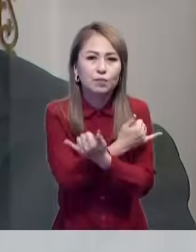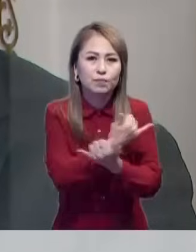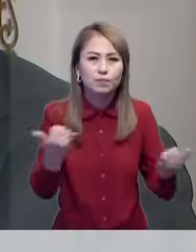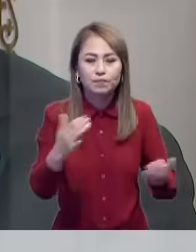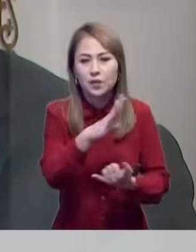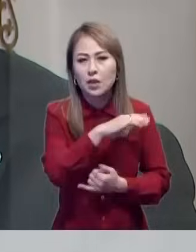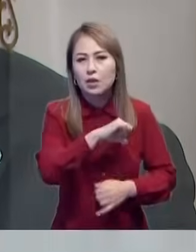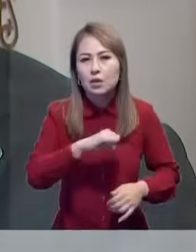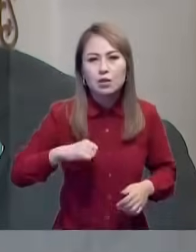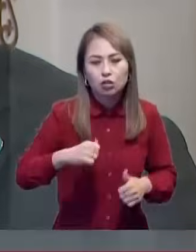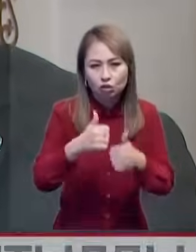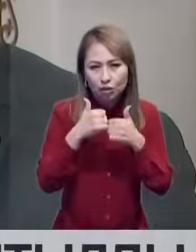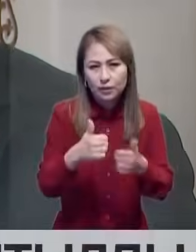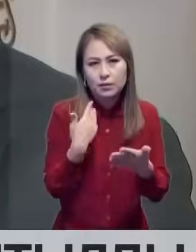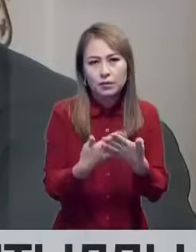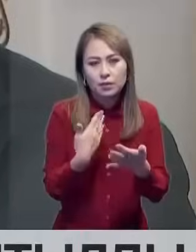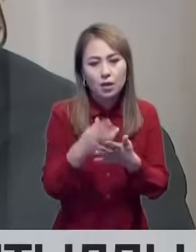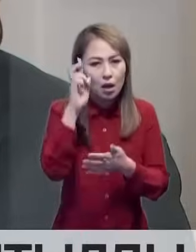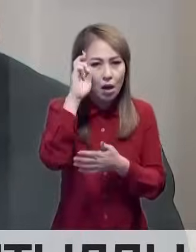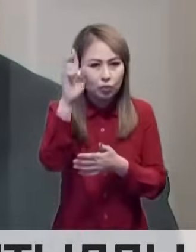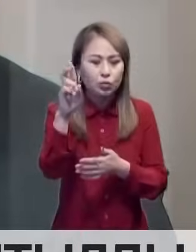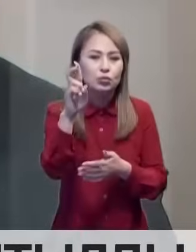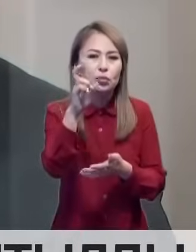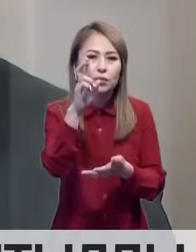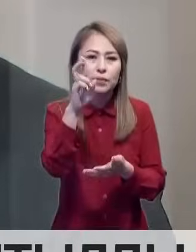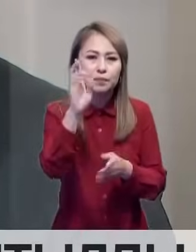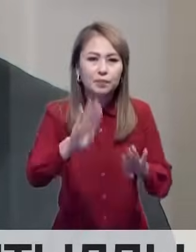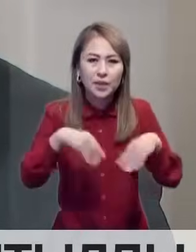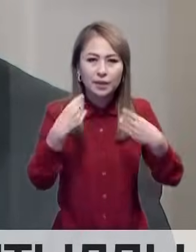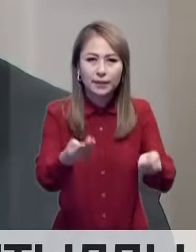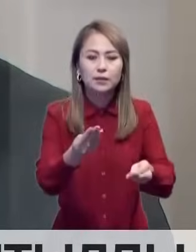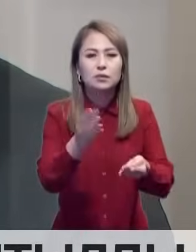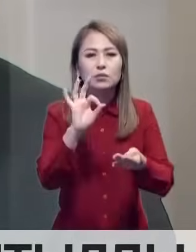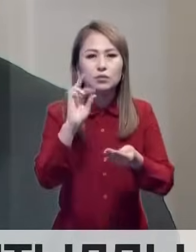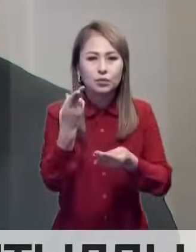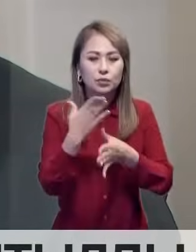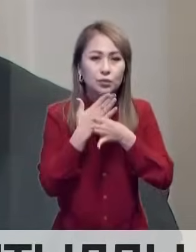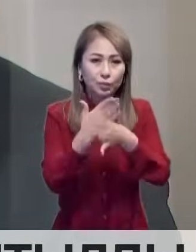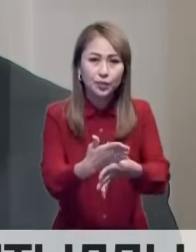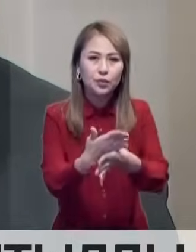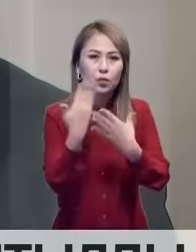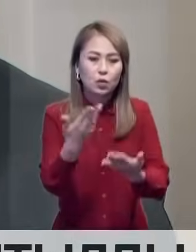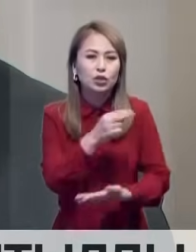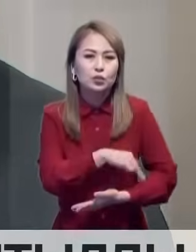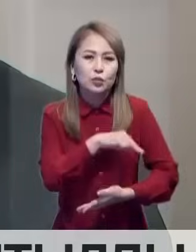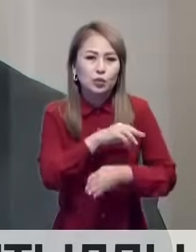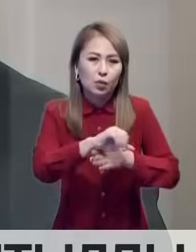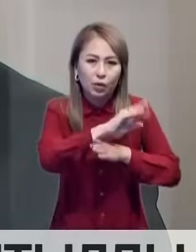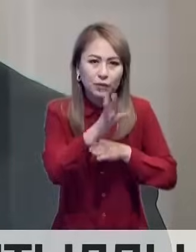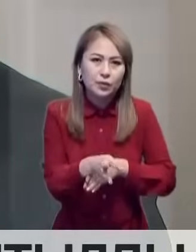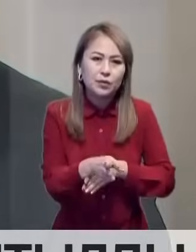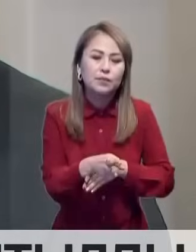Өйткені ең жақсы мемлекеттік тарапынан берілетін әлеуметтік көмек ол жұмыспен қамтамасыз